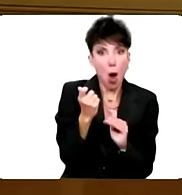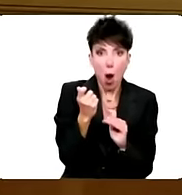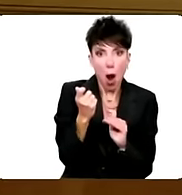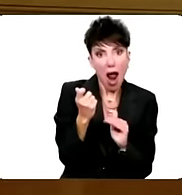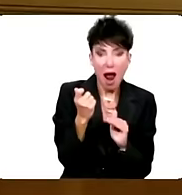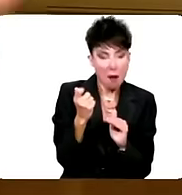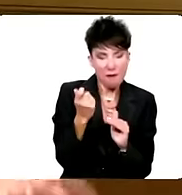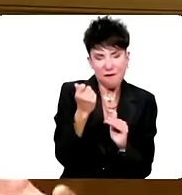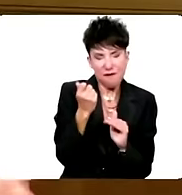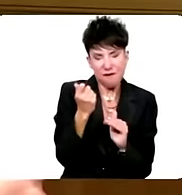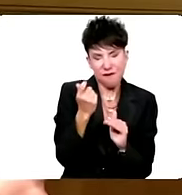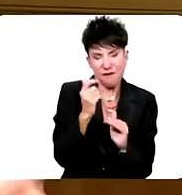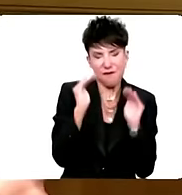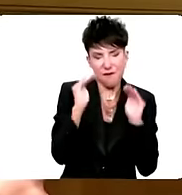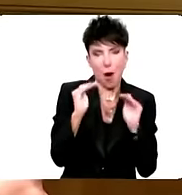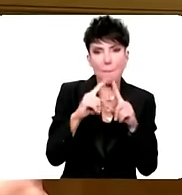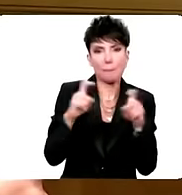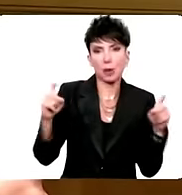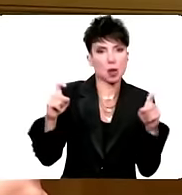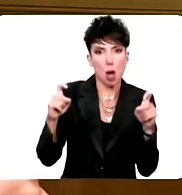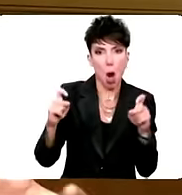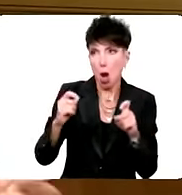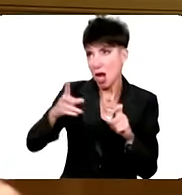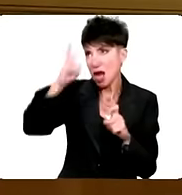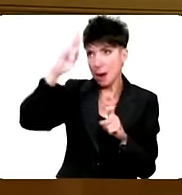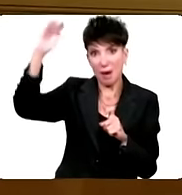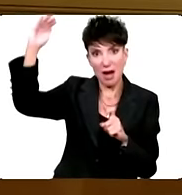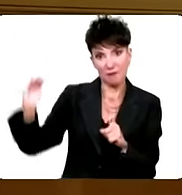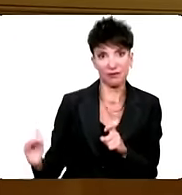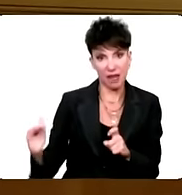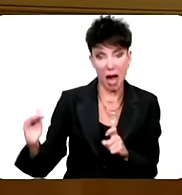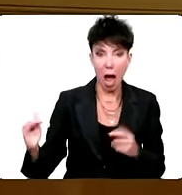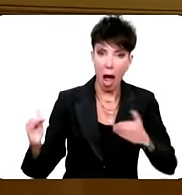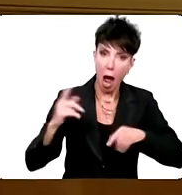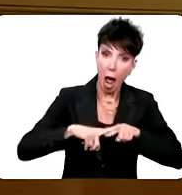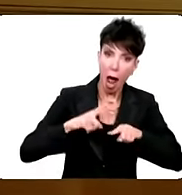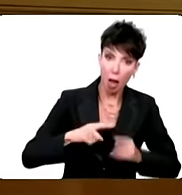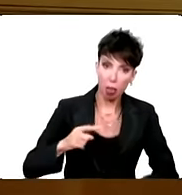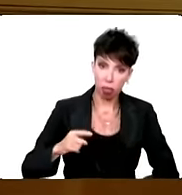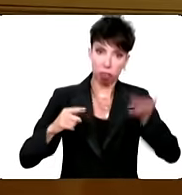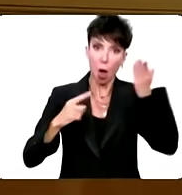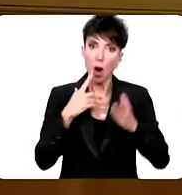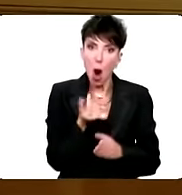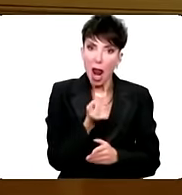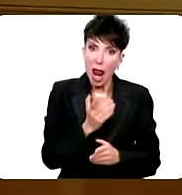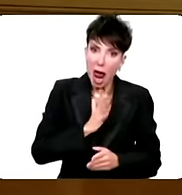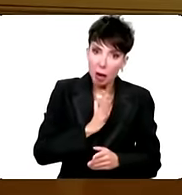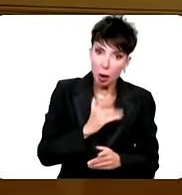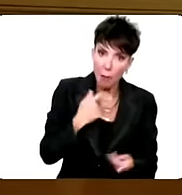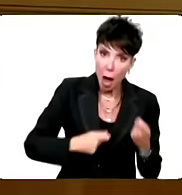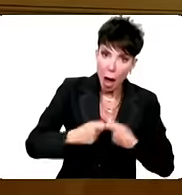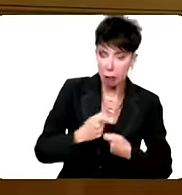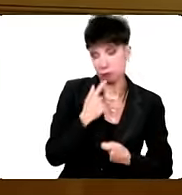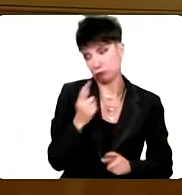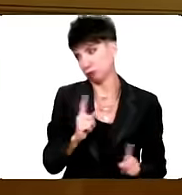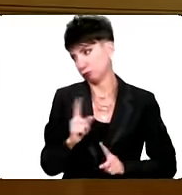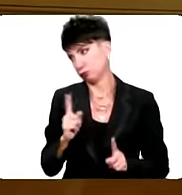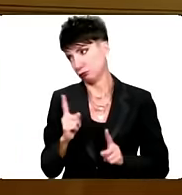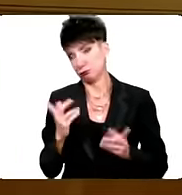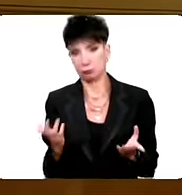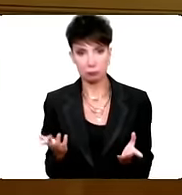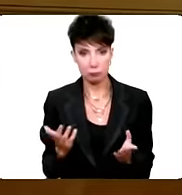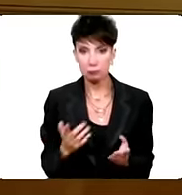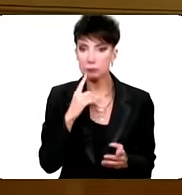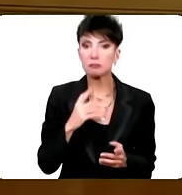μια μεγαλύτερη αγορά. Αγροτικά ζητήματα. Κρίσιμα για την Ελλάδα το μέλλον της